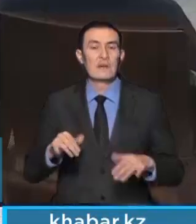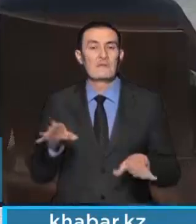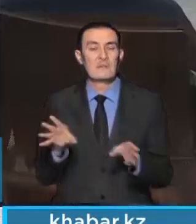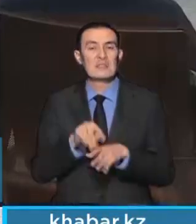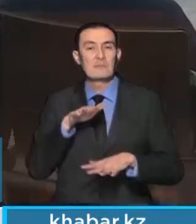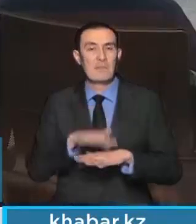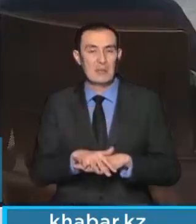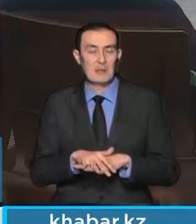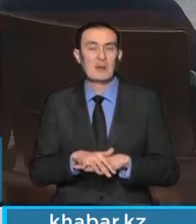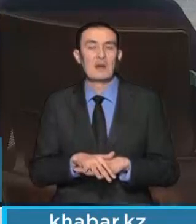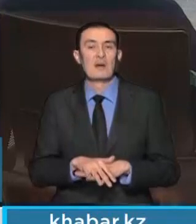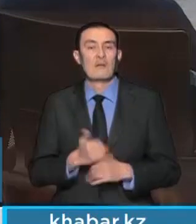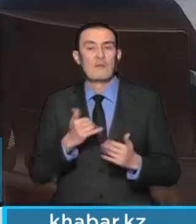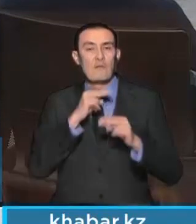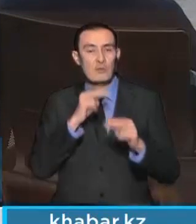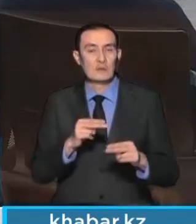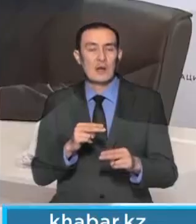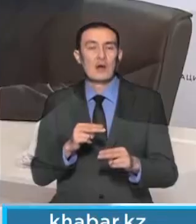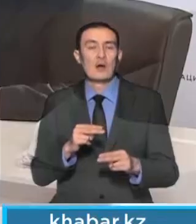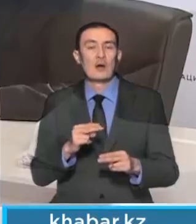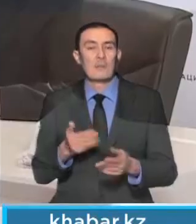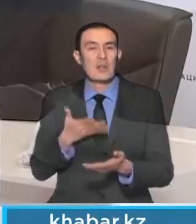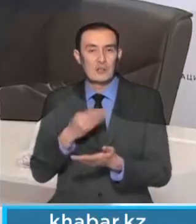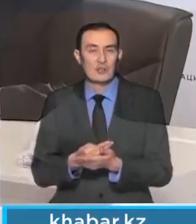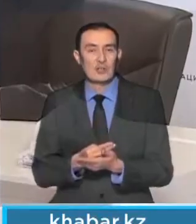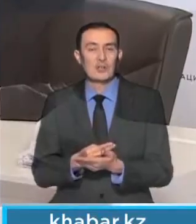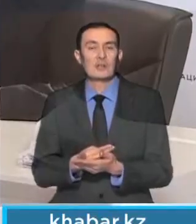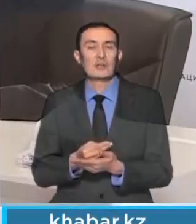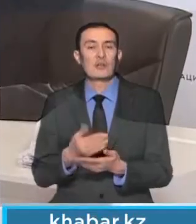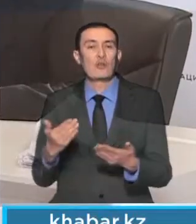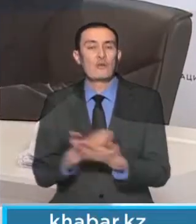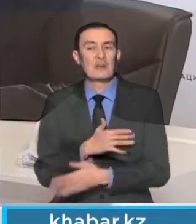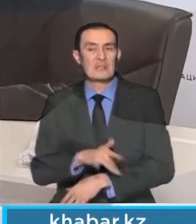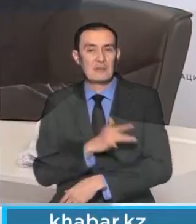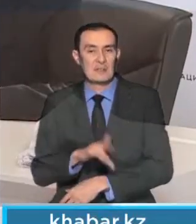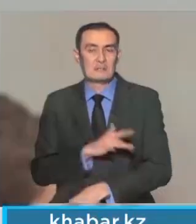банками-партнерами с фокусом на офлайн-платежи и инновационные сервисы.